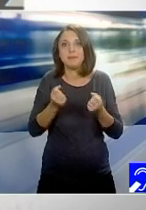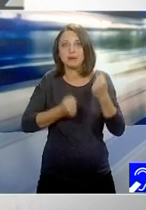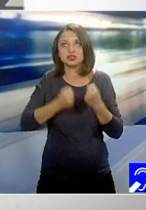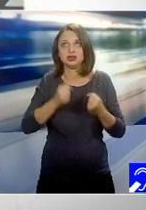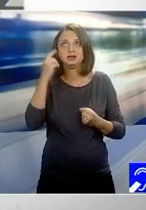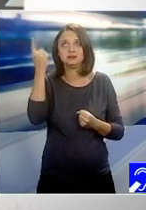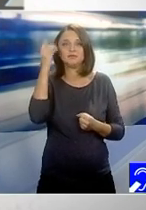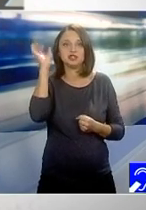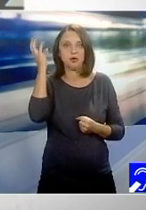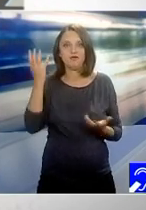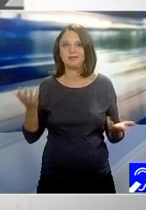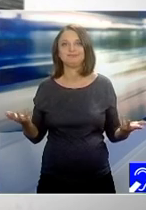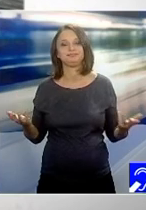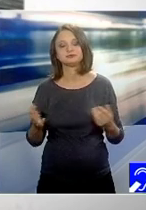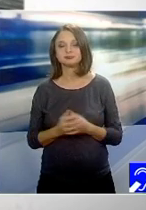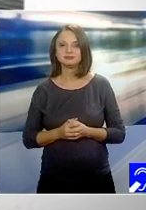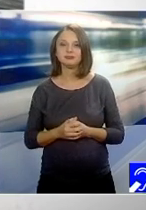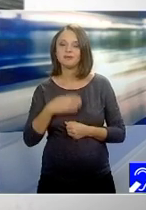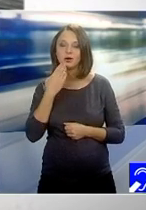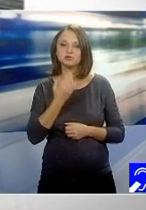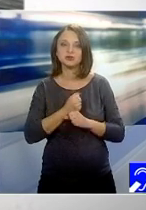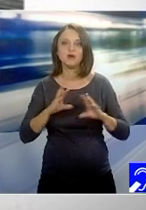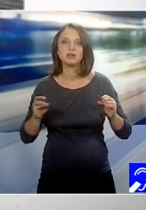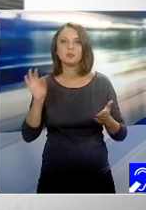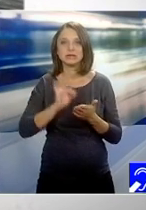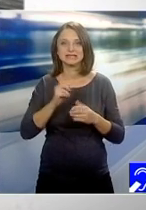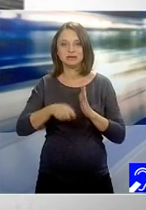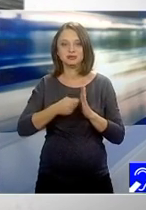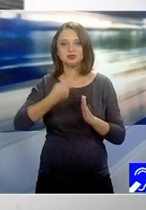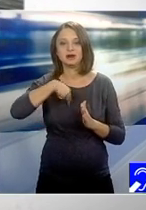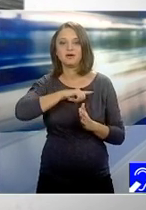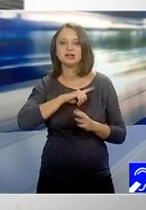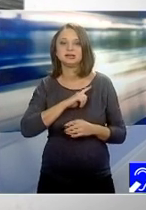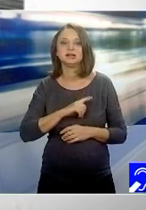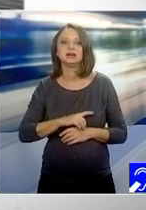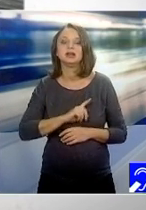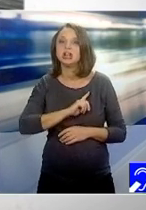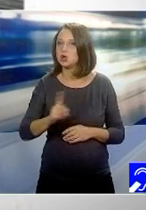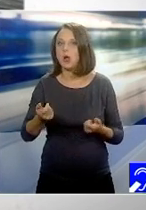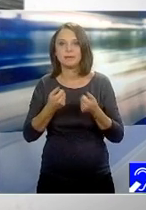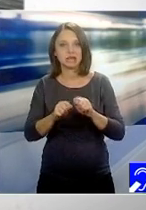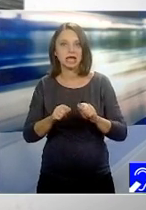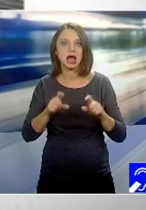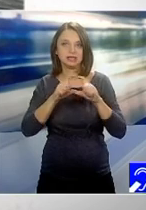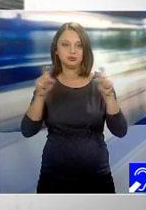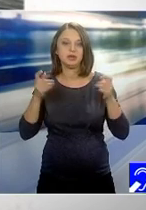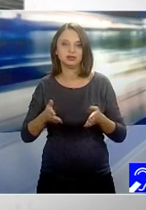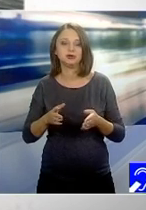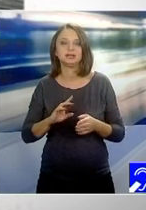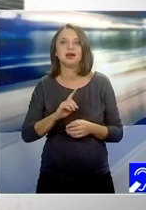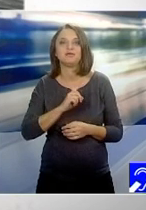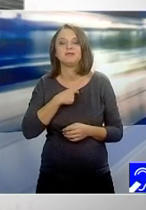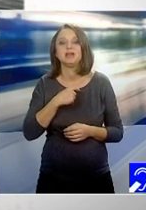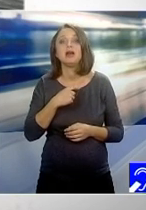Bun. Mulțumesc foarte mult pentru prezența în emisiunea de astăzi. Clar, nu am epuizat acest subiect. Nici nu se va epuiza.